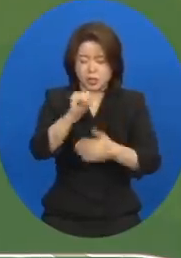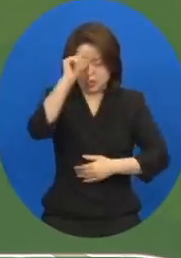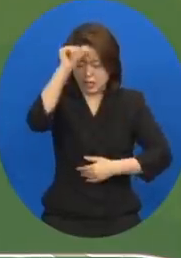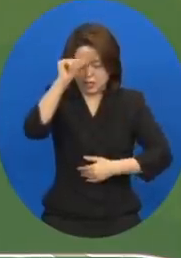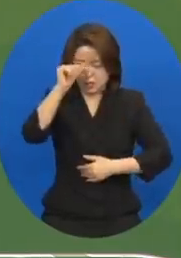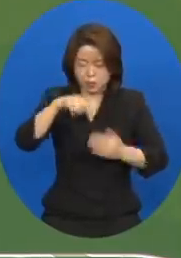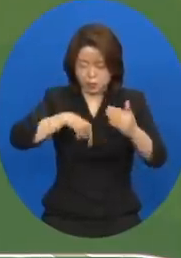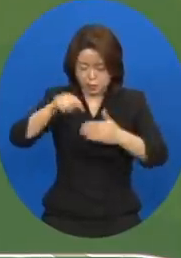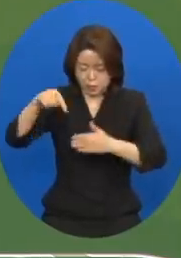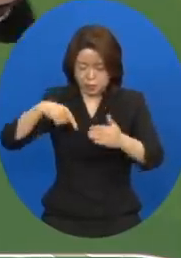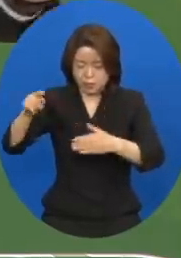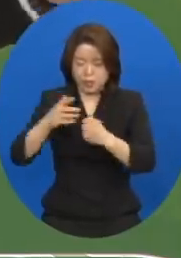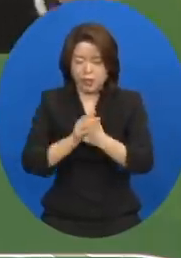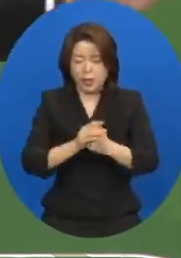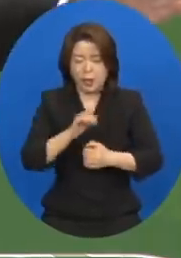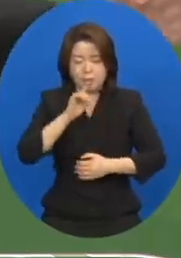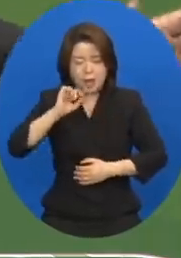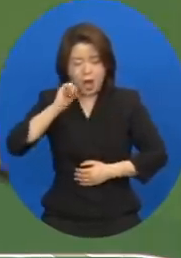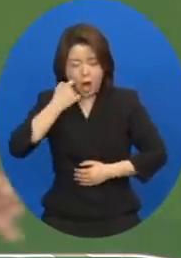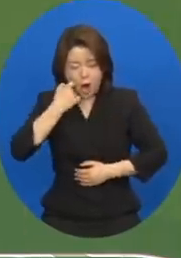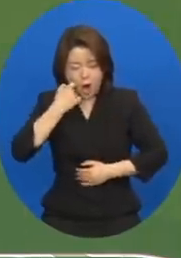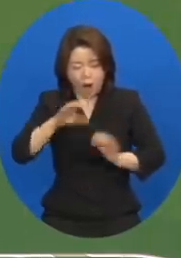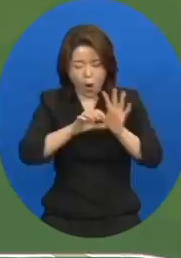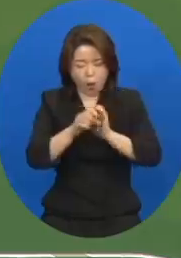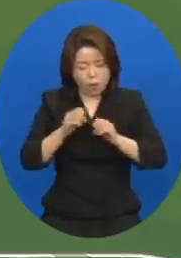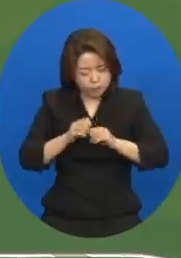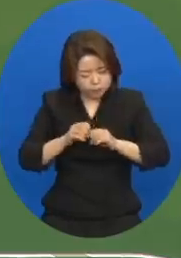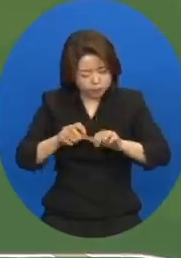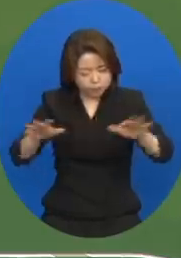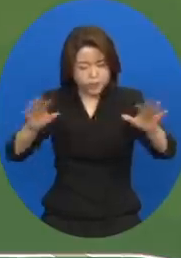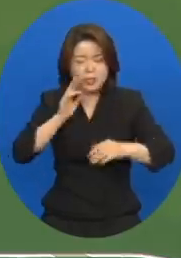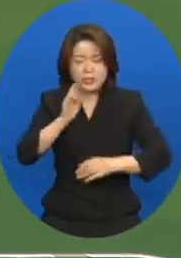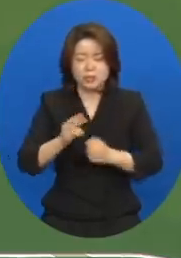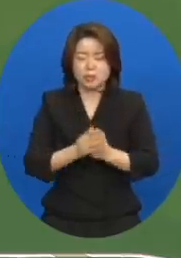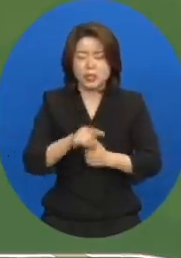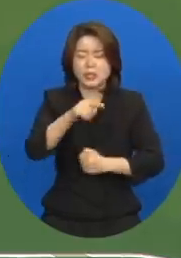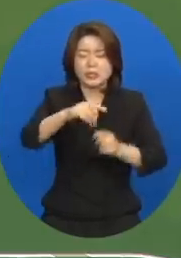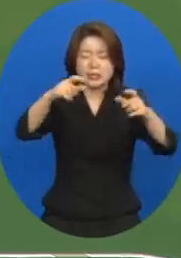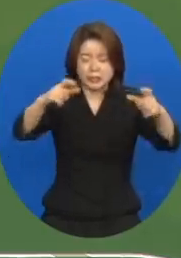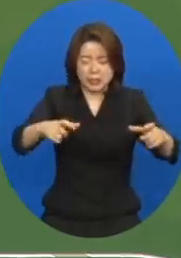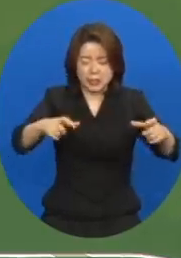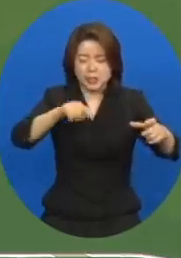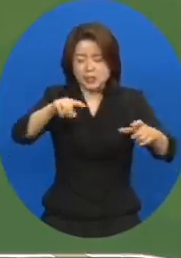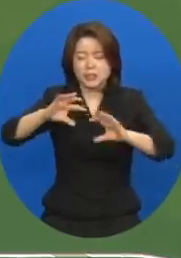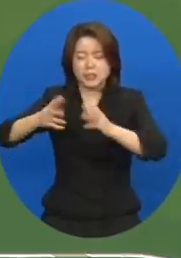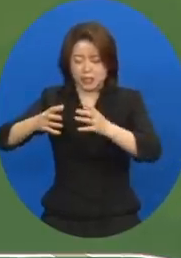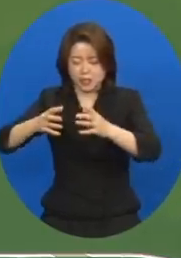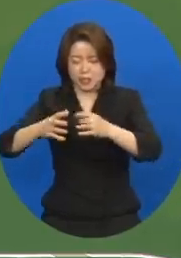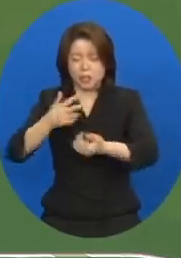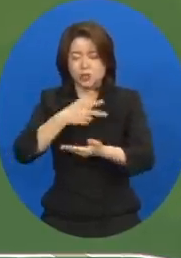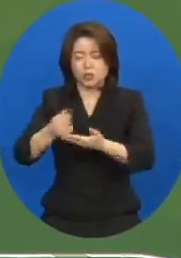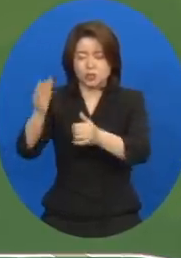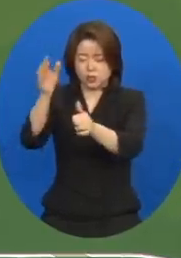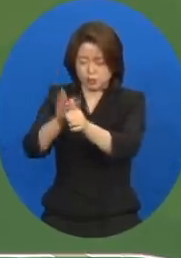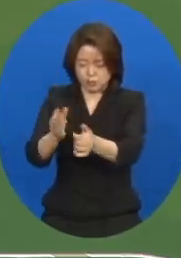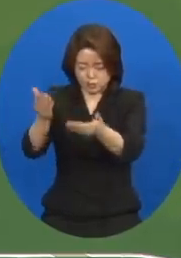비롯해서 말할 수 없이 코로나가 확산되어 가고 있는 그 나라 지역을 주님께